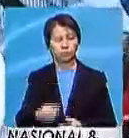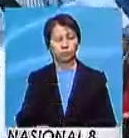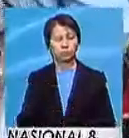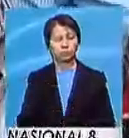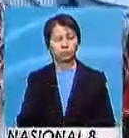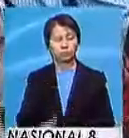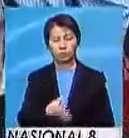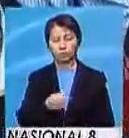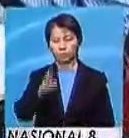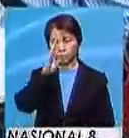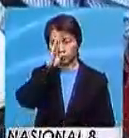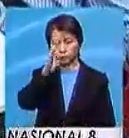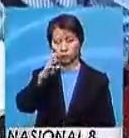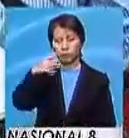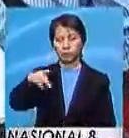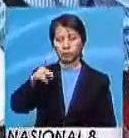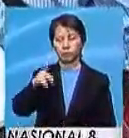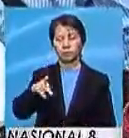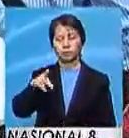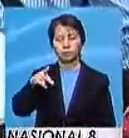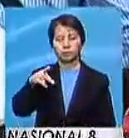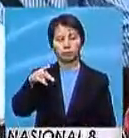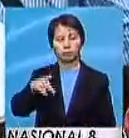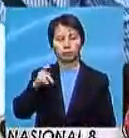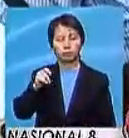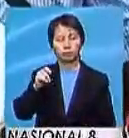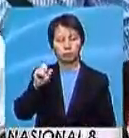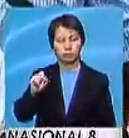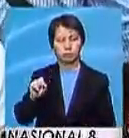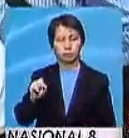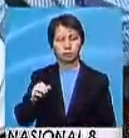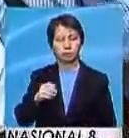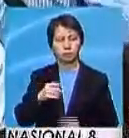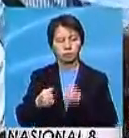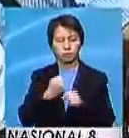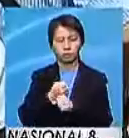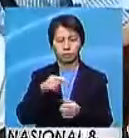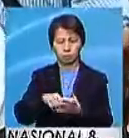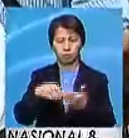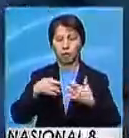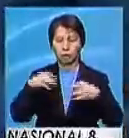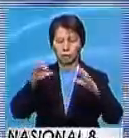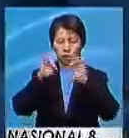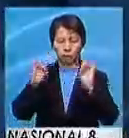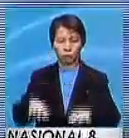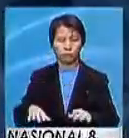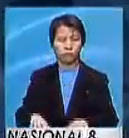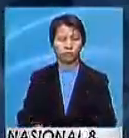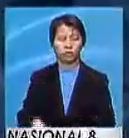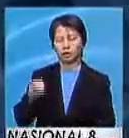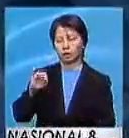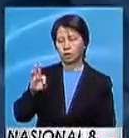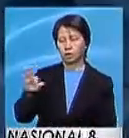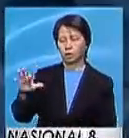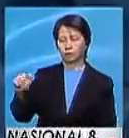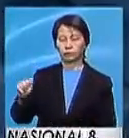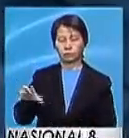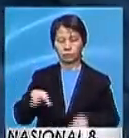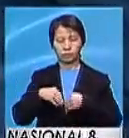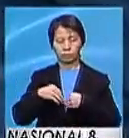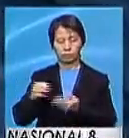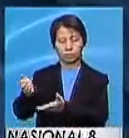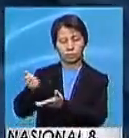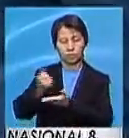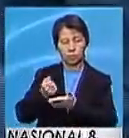dan fokus tu PT3 juga. So, this year ada PT3. Aifa ditemui selepas menerima